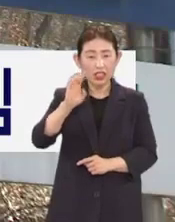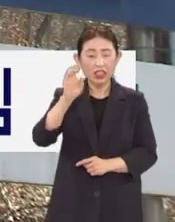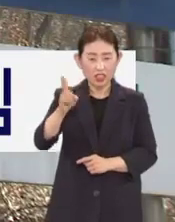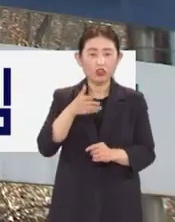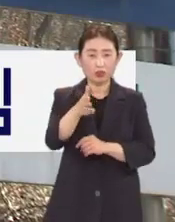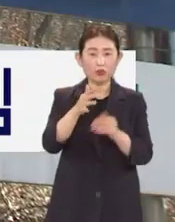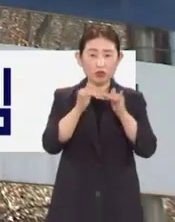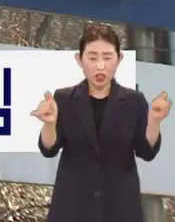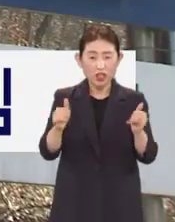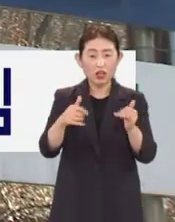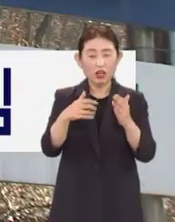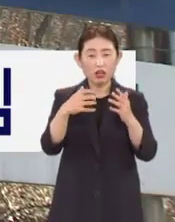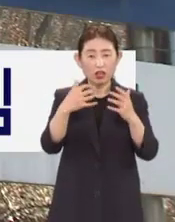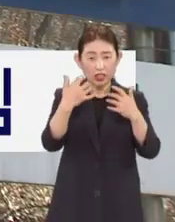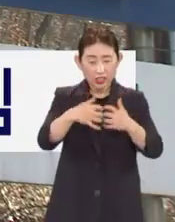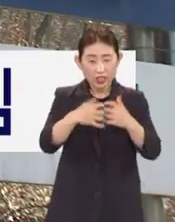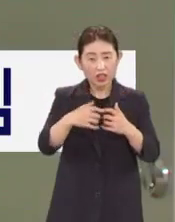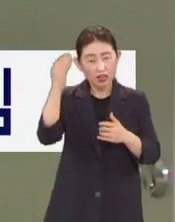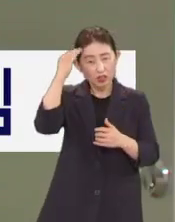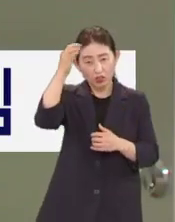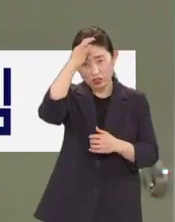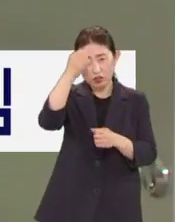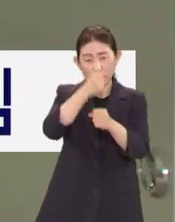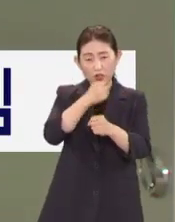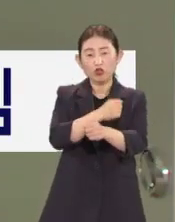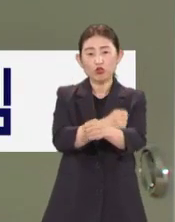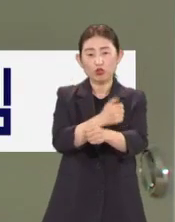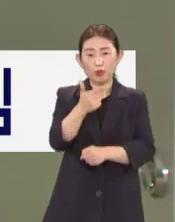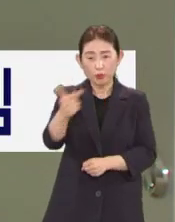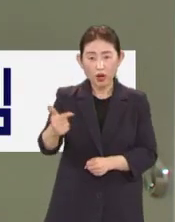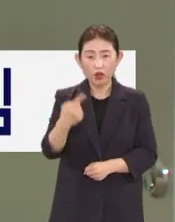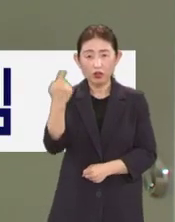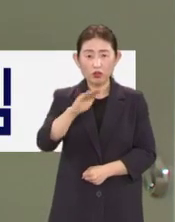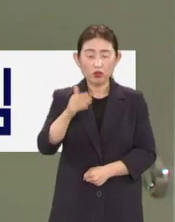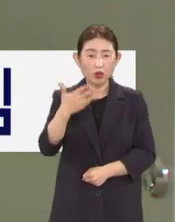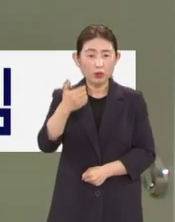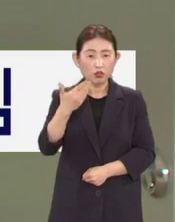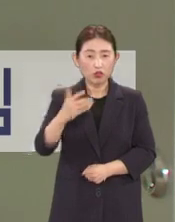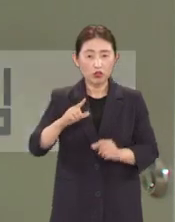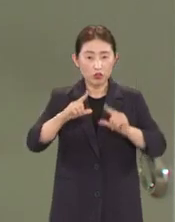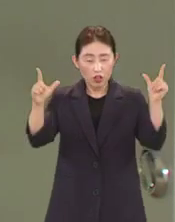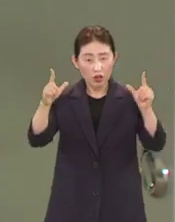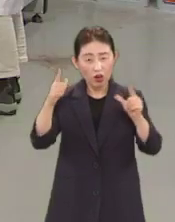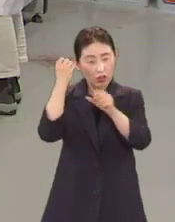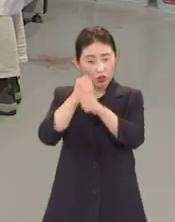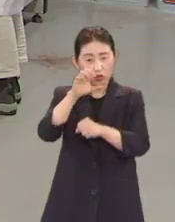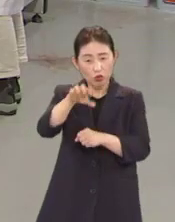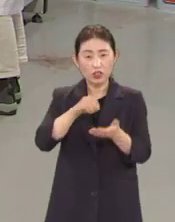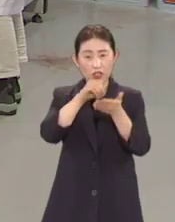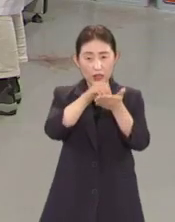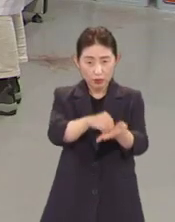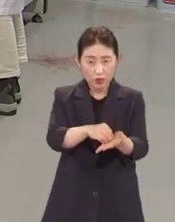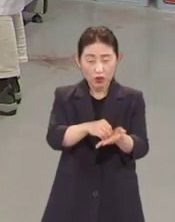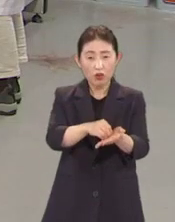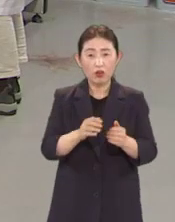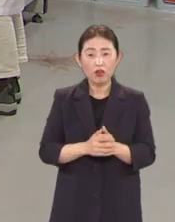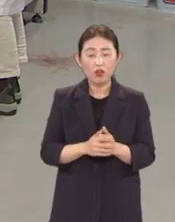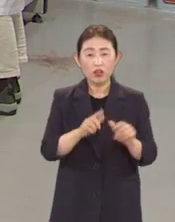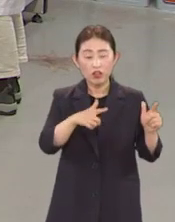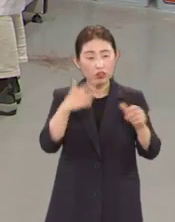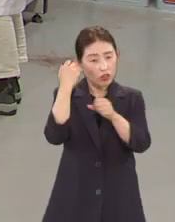전문가로 장비기술 국산화에 기여한 이신임원장은 1989년 화학연구원에 입사해 그린화학소재